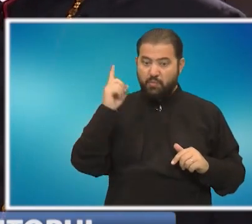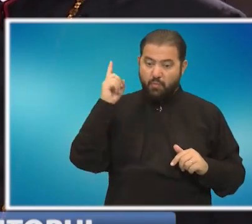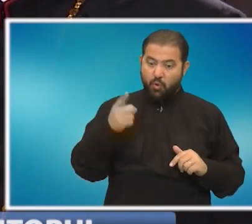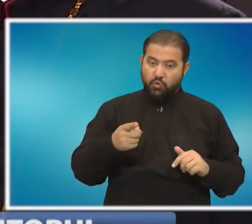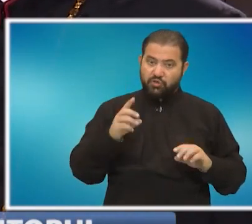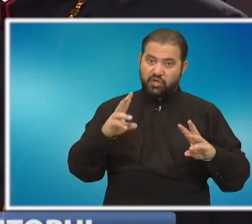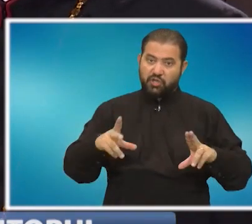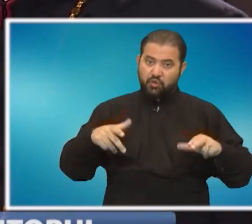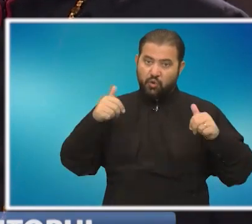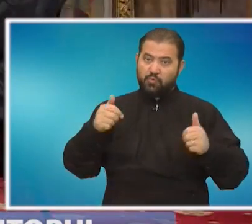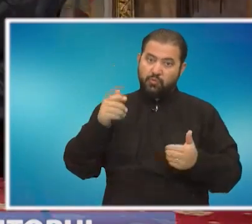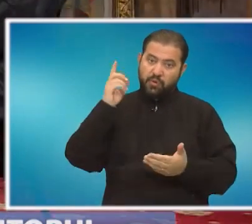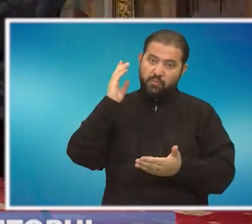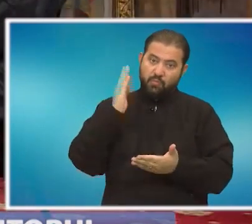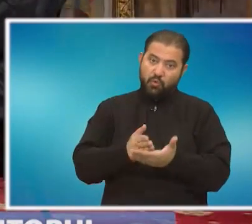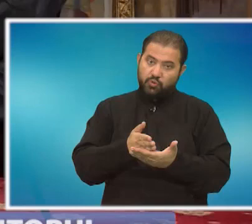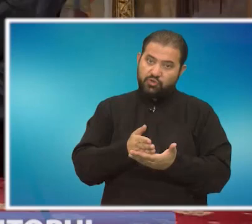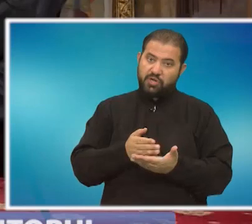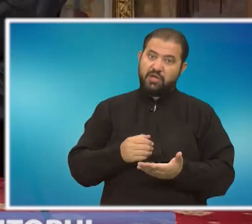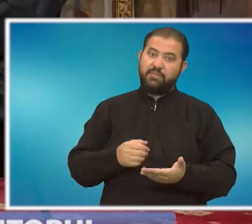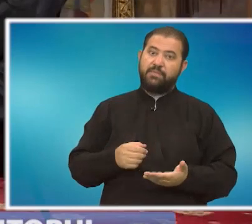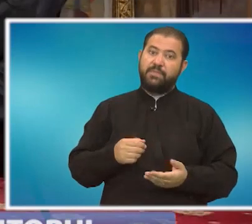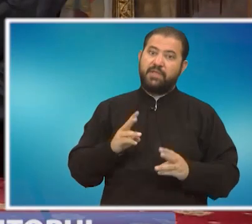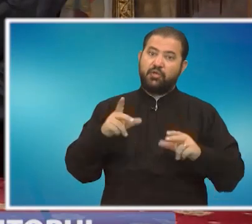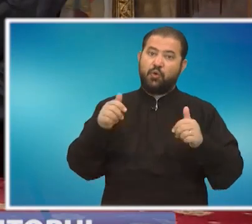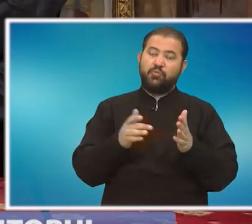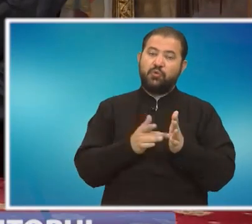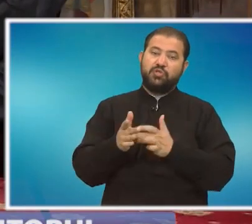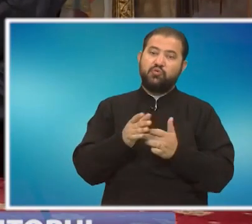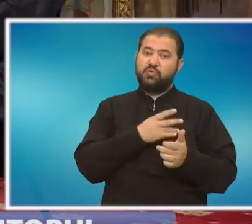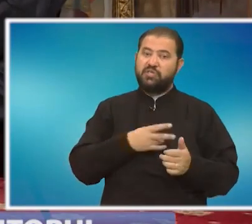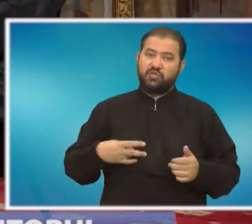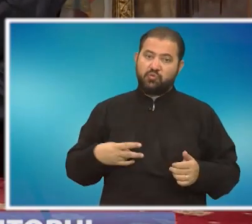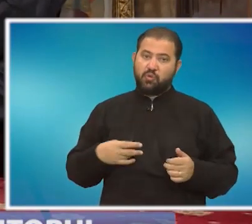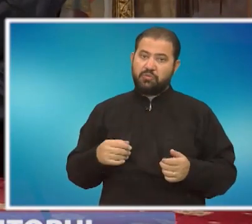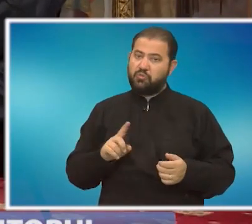Evangheliei Mântuitoare, doar așa anumite